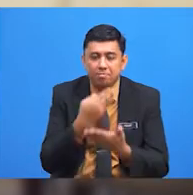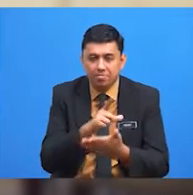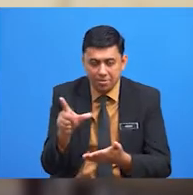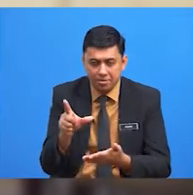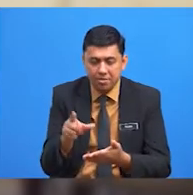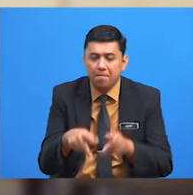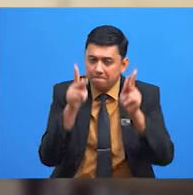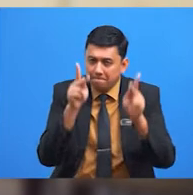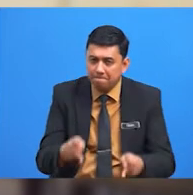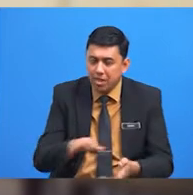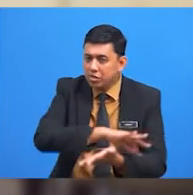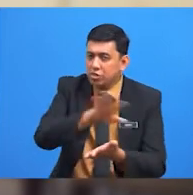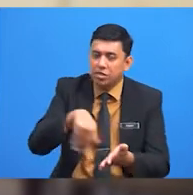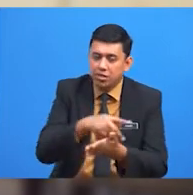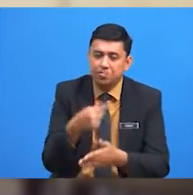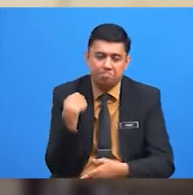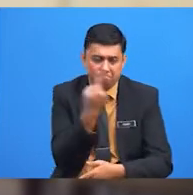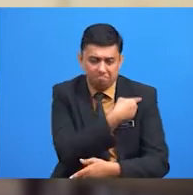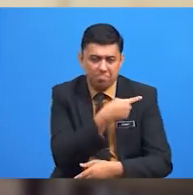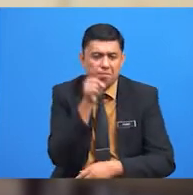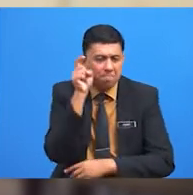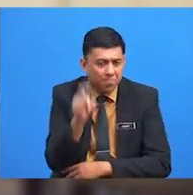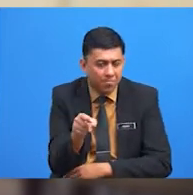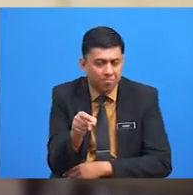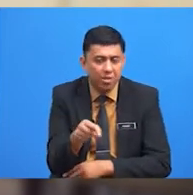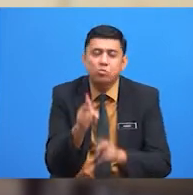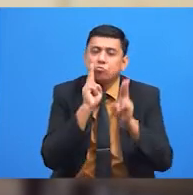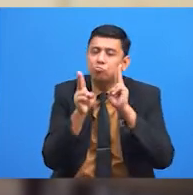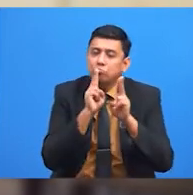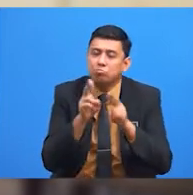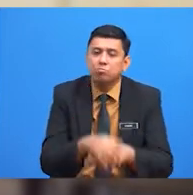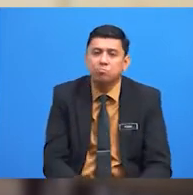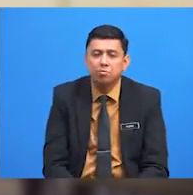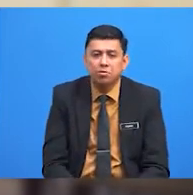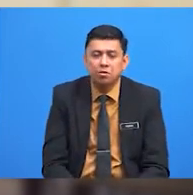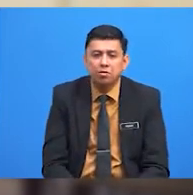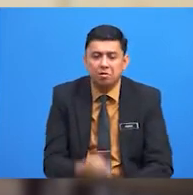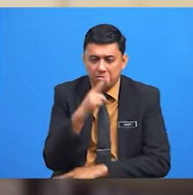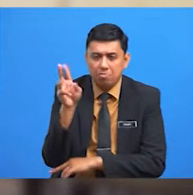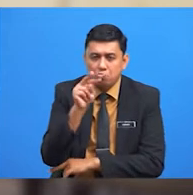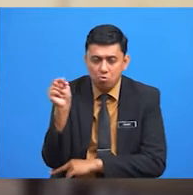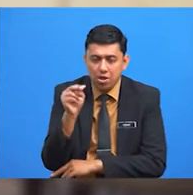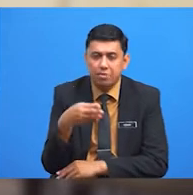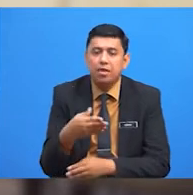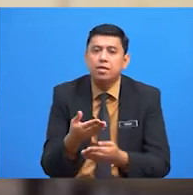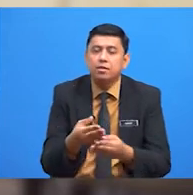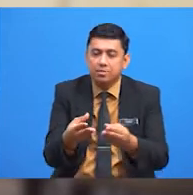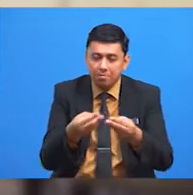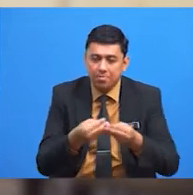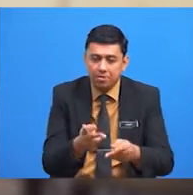Baiklah pelajar sekalian, kita seharusnya mengucapkan ribuan terima kasih